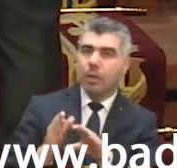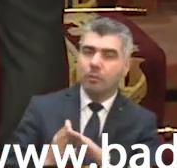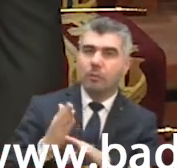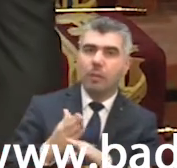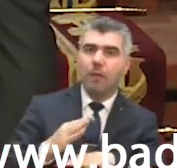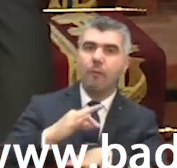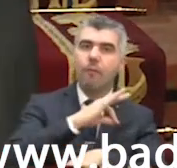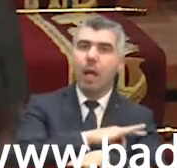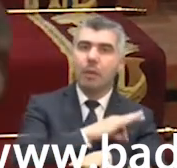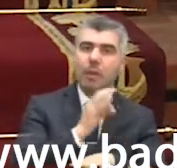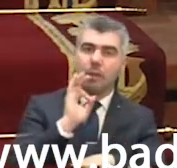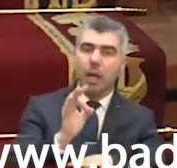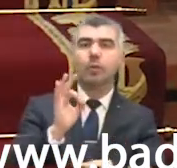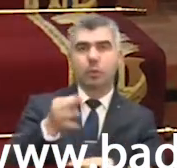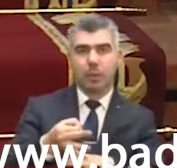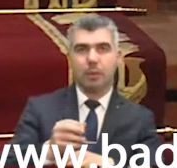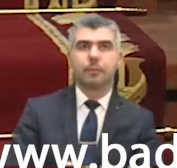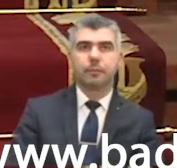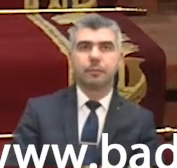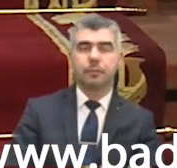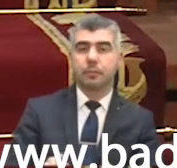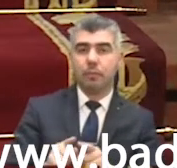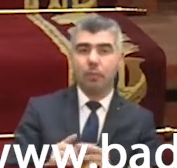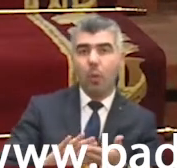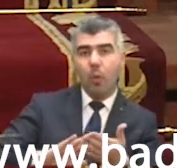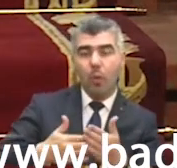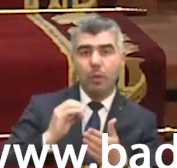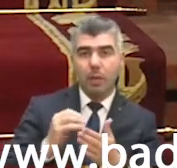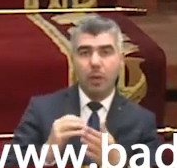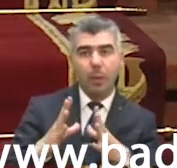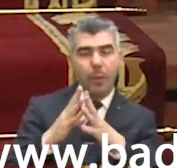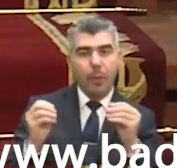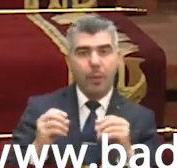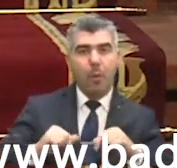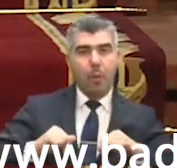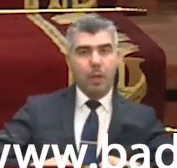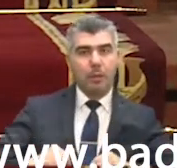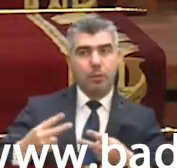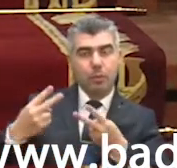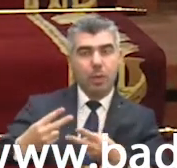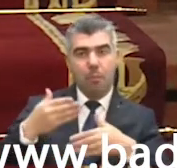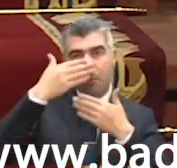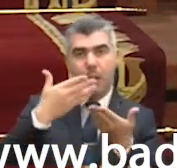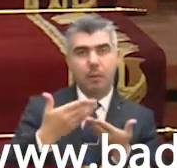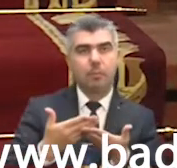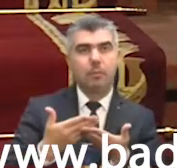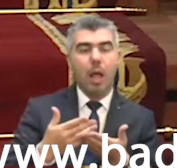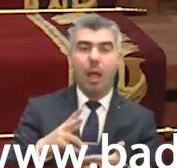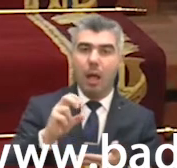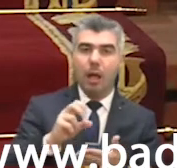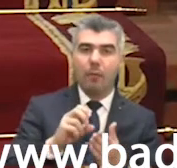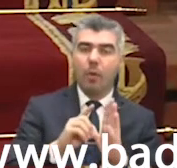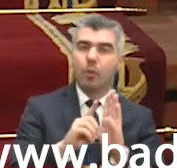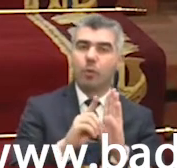مصلحه ديال المغرب على برا ما عندنا مشكل، ولكن واش كاع هاد الناس كلهم ما كاين حتى واحد هنا في المغرب؟ خاصهم يعرفوا بلي